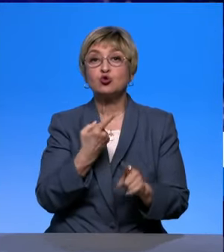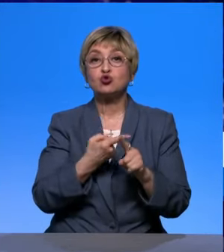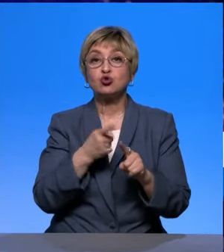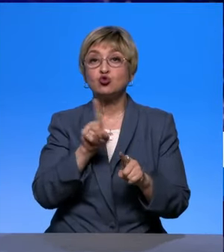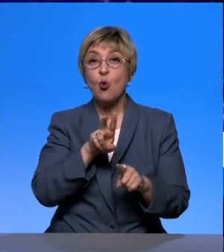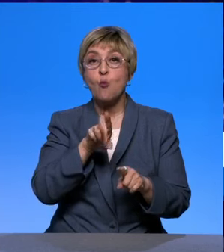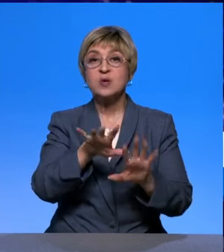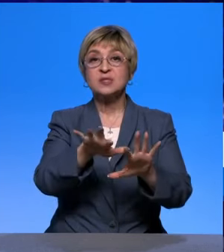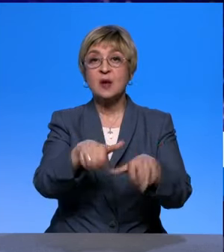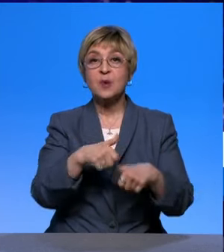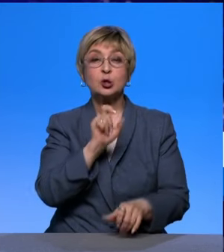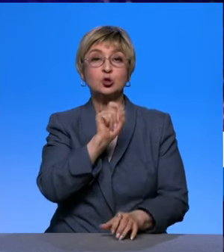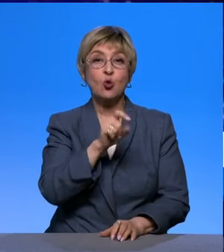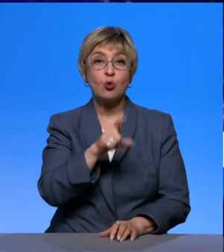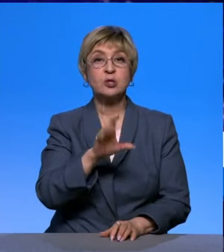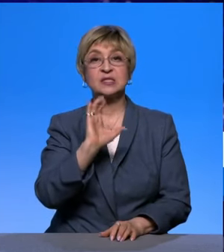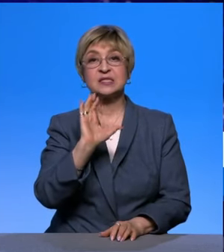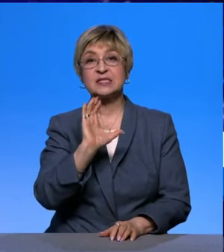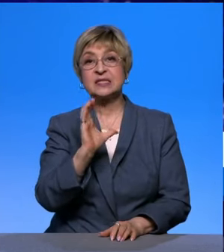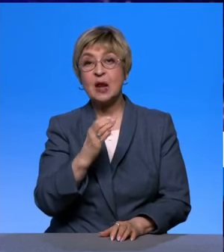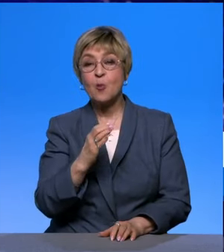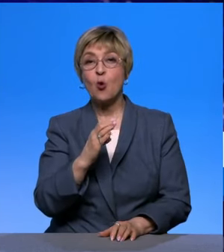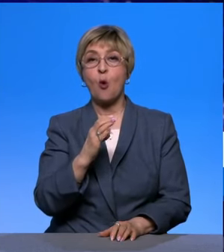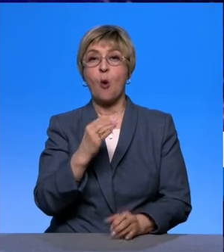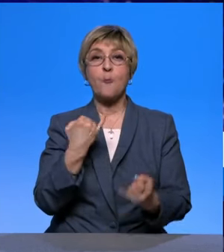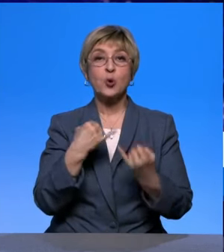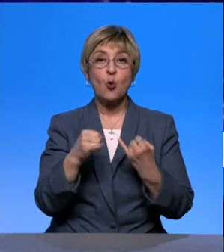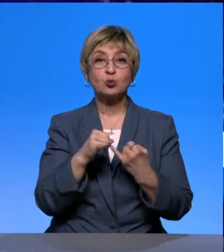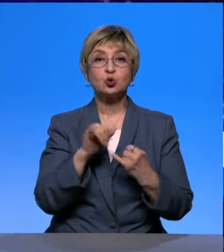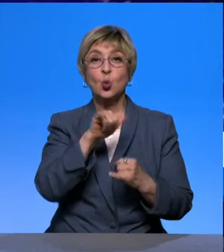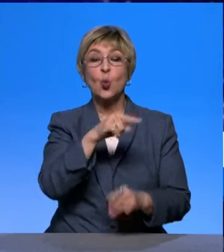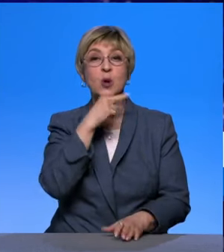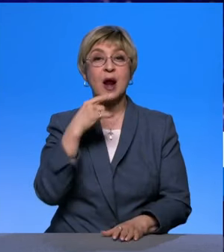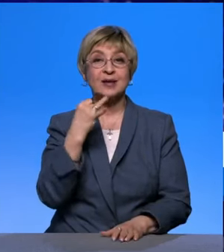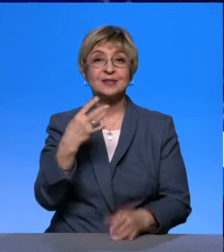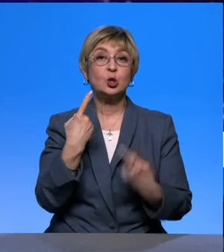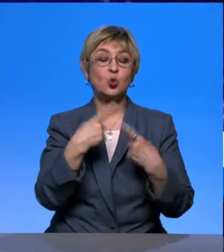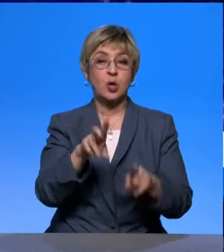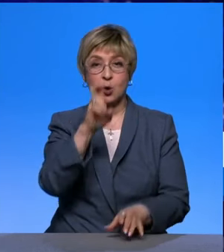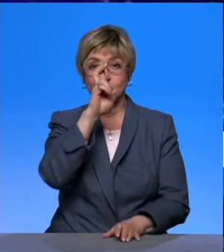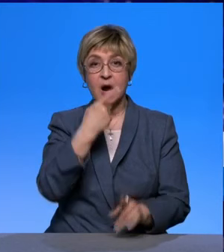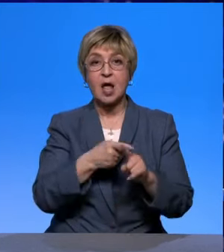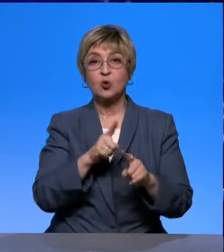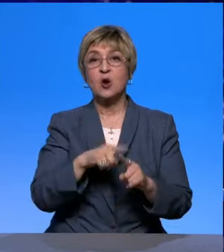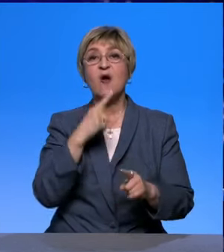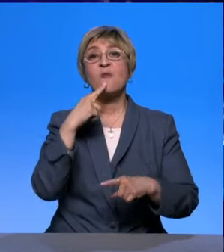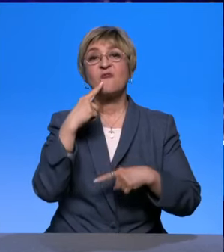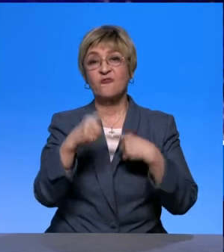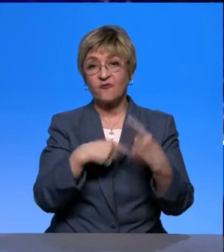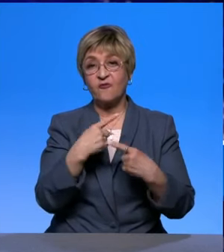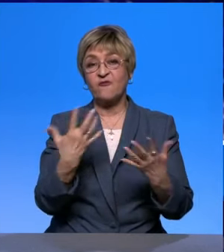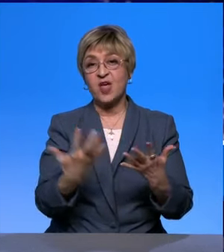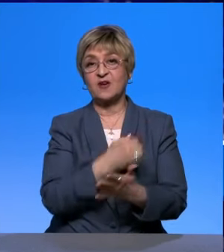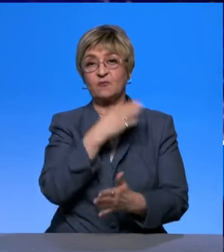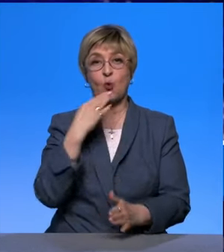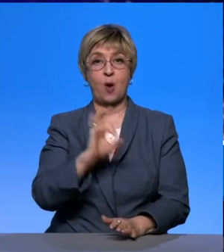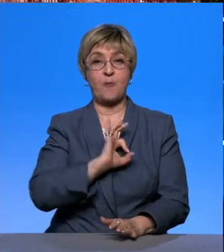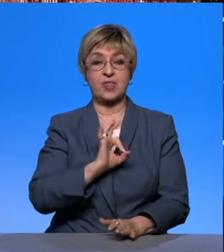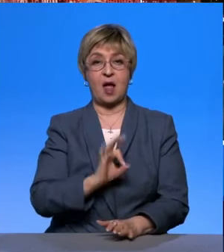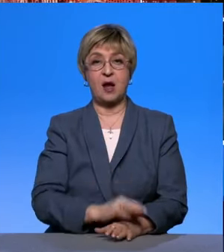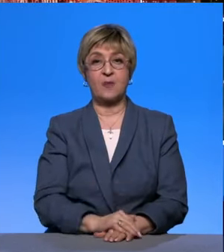и серебро, бронзу у России и у тех стран, которые здесь выигрывают действительно много медалей. Вы знаете, много разговоров